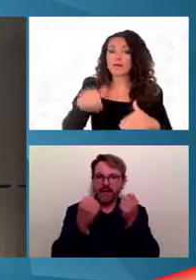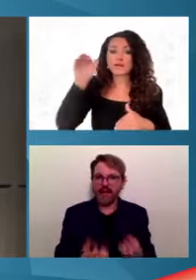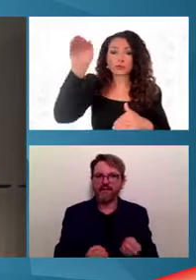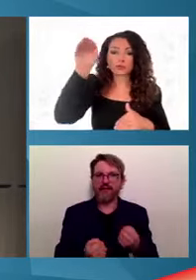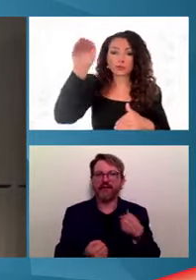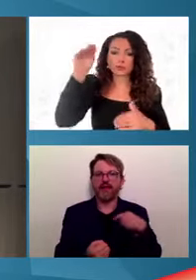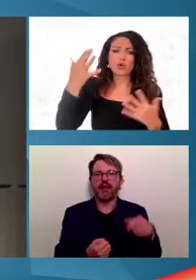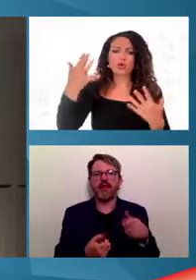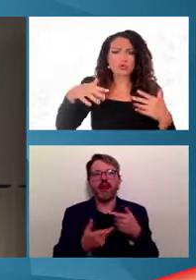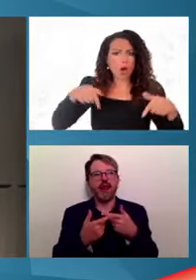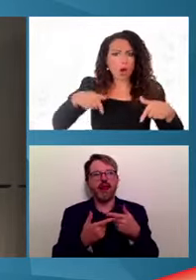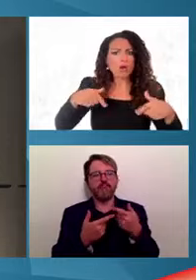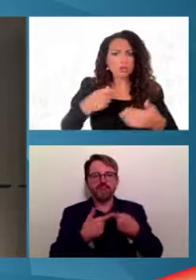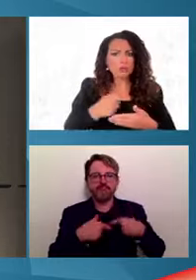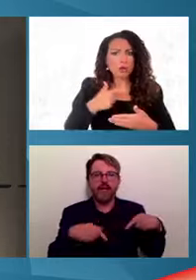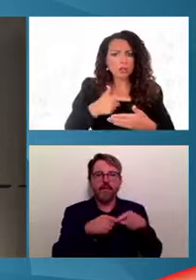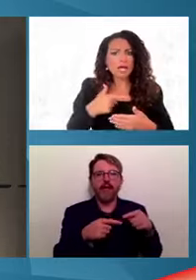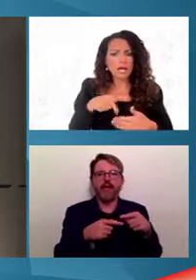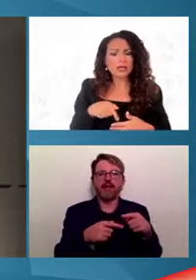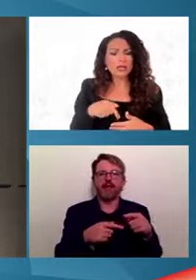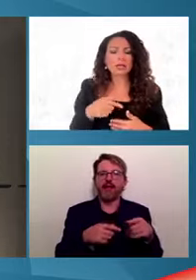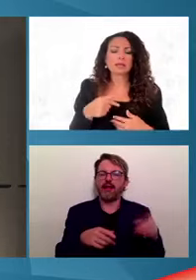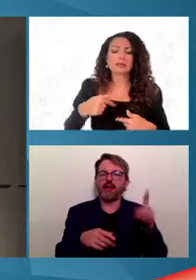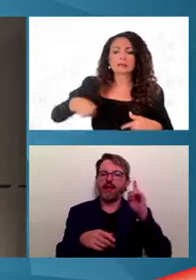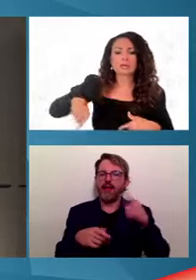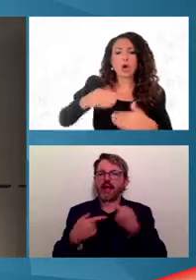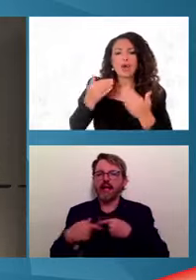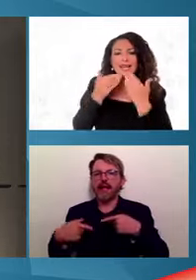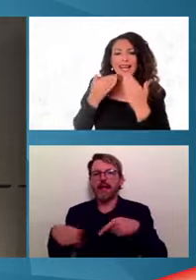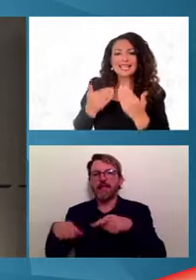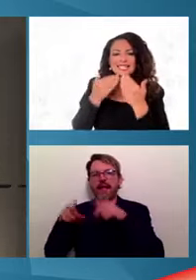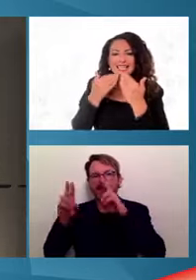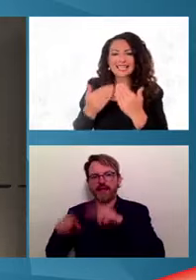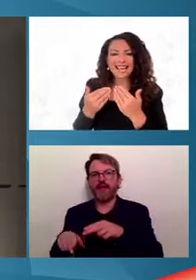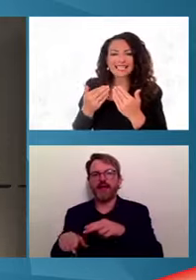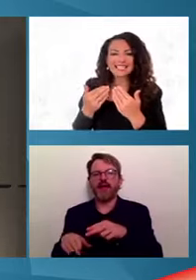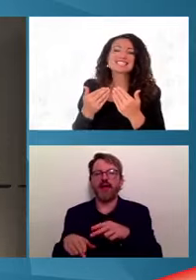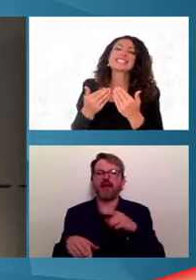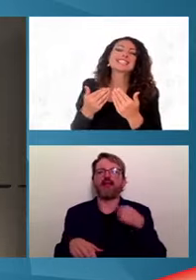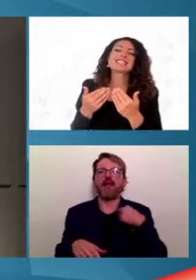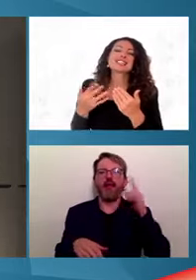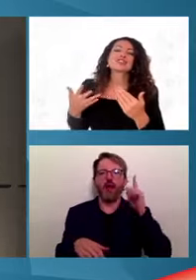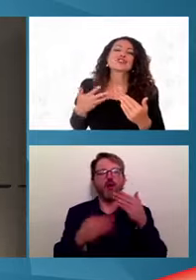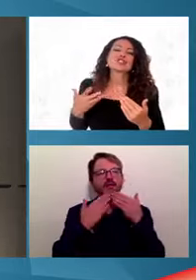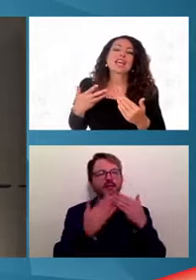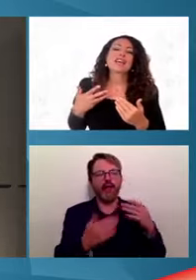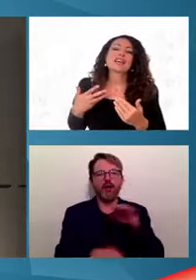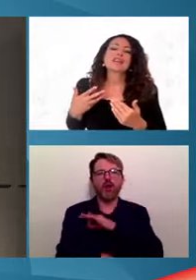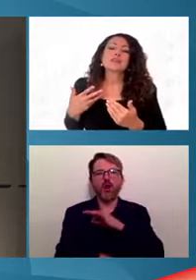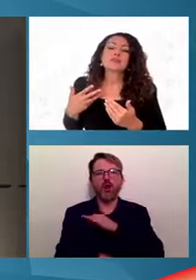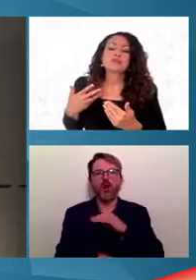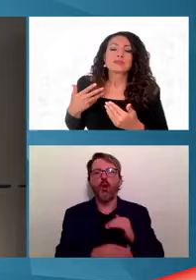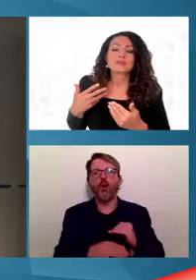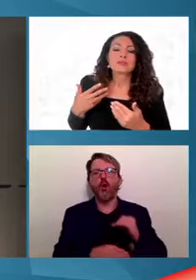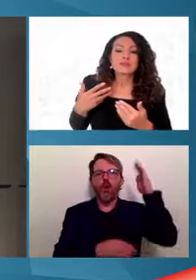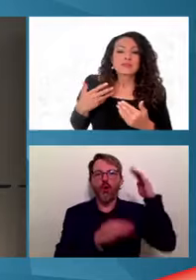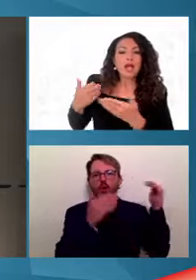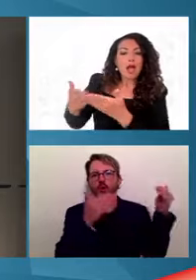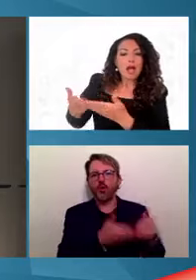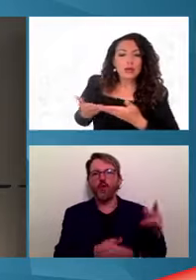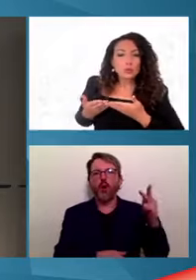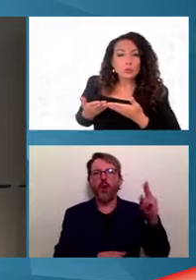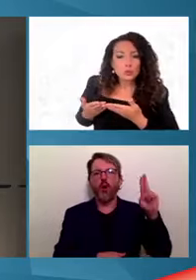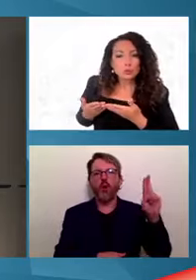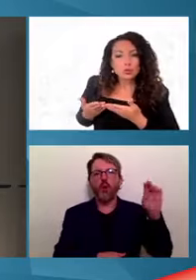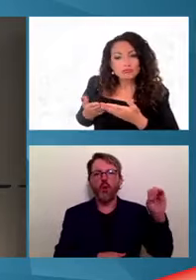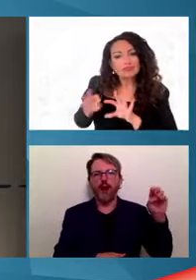Konsens zu finden, in den Gemeinderäten. Aber danke auch an die Kollegin Maria Horkober-Kurenz und mit ihrem Team. Es ist auch da